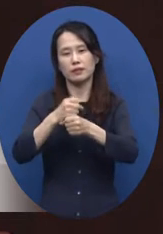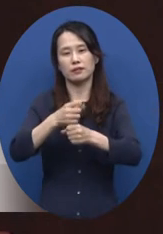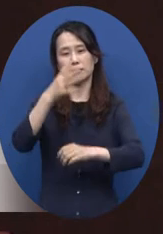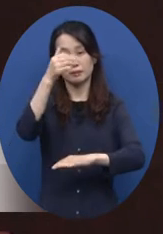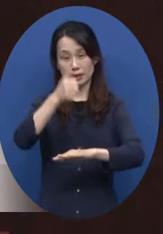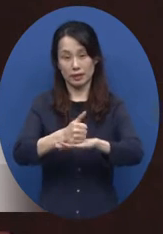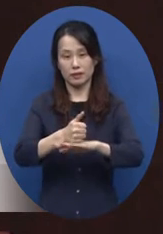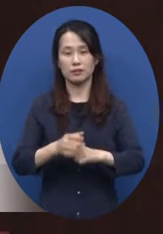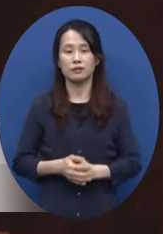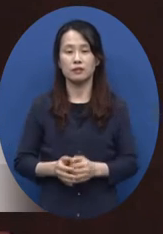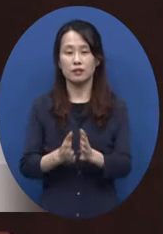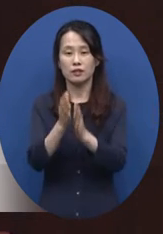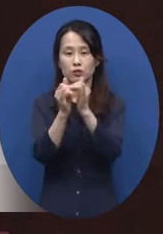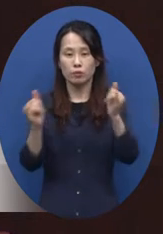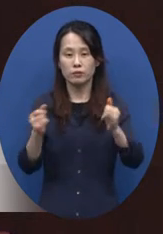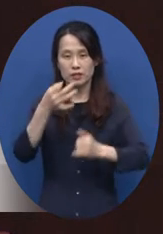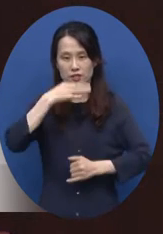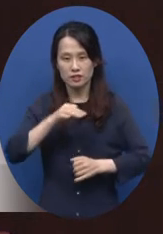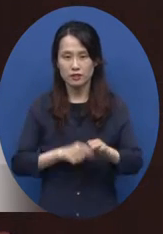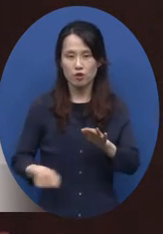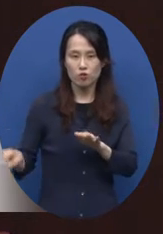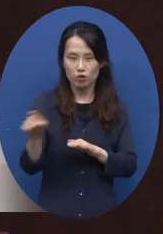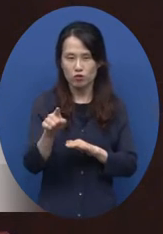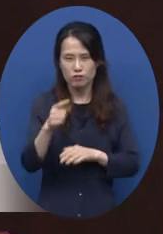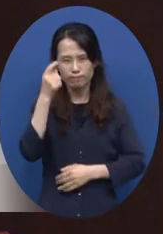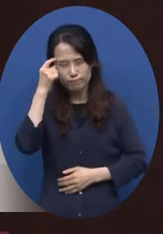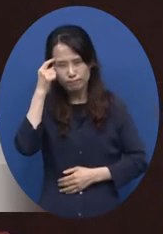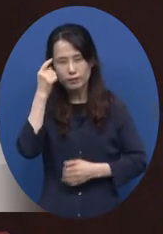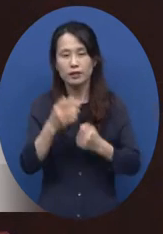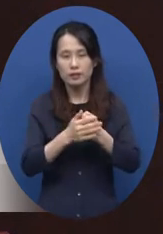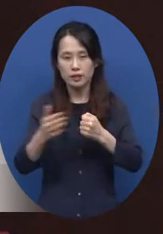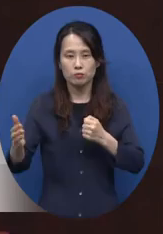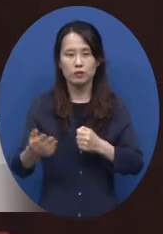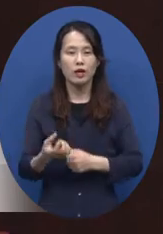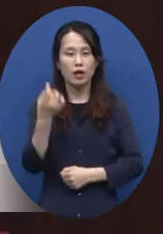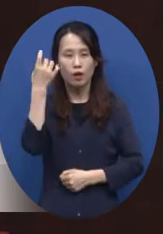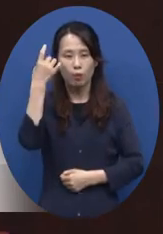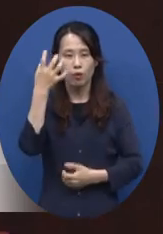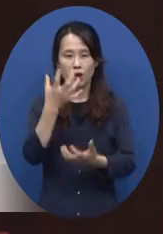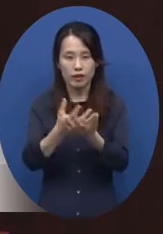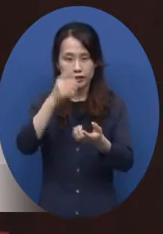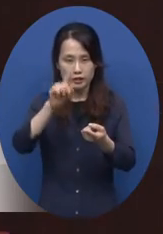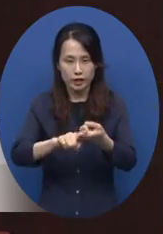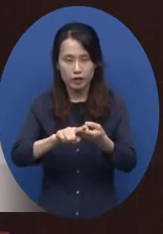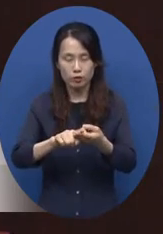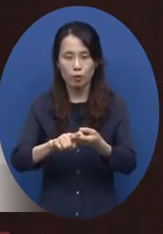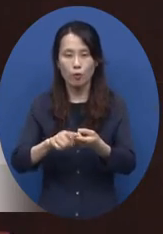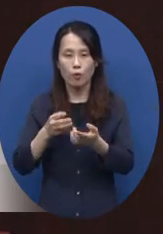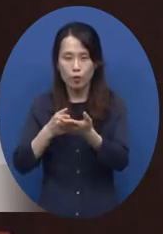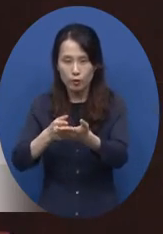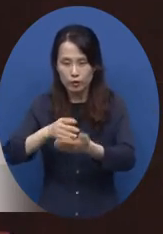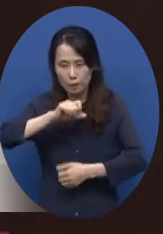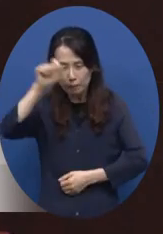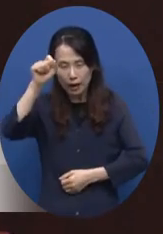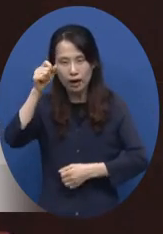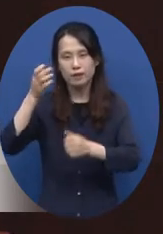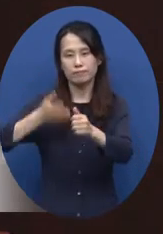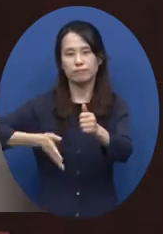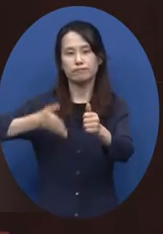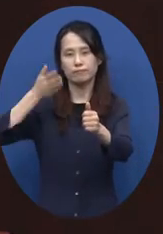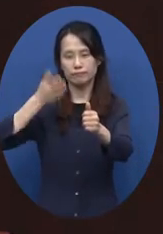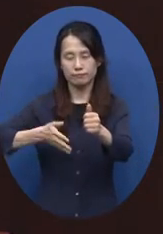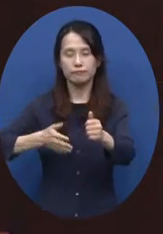결과입니다 봄이네 이익을 최우선으로 고려한 만큼 원안대로 심의 의결해 주시기를